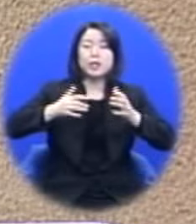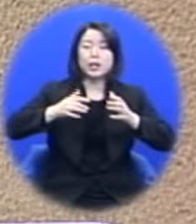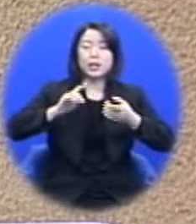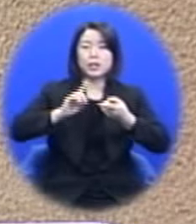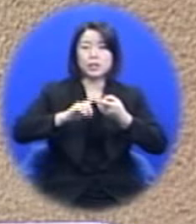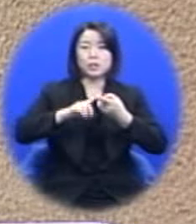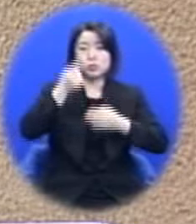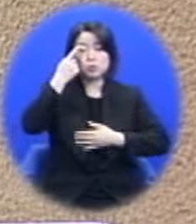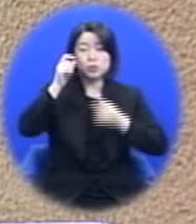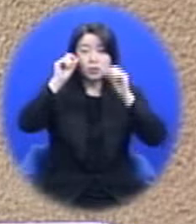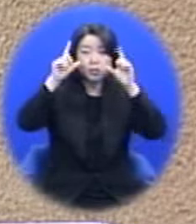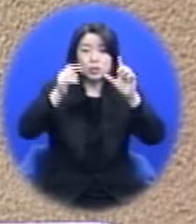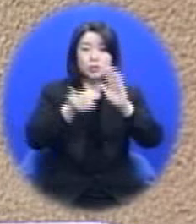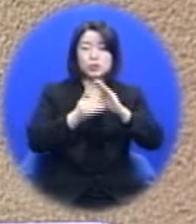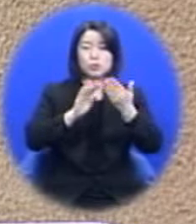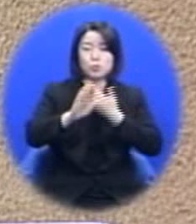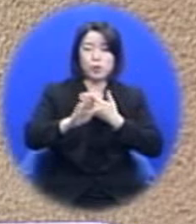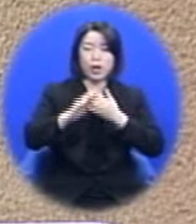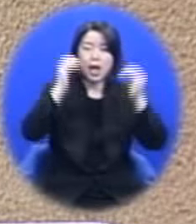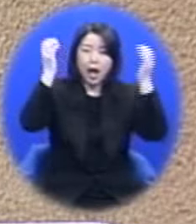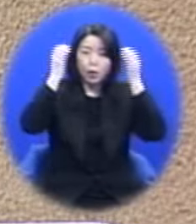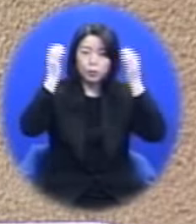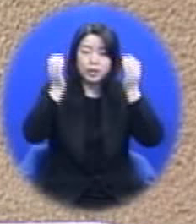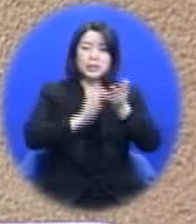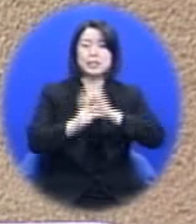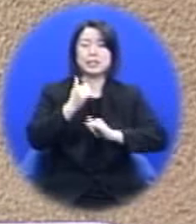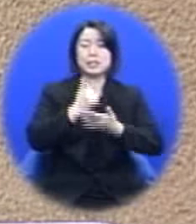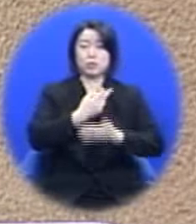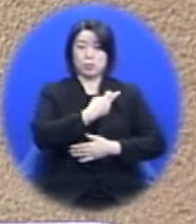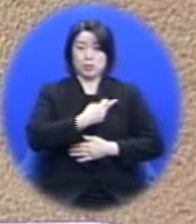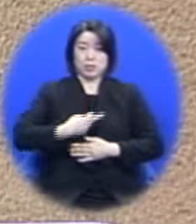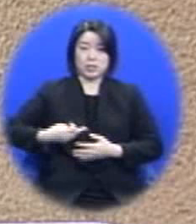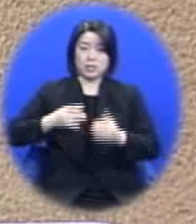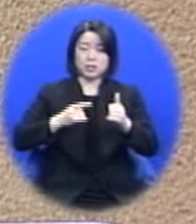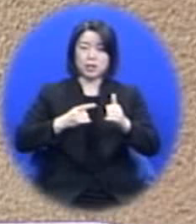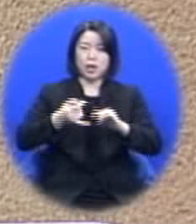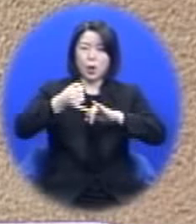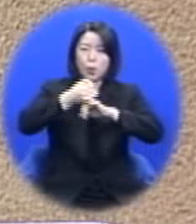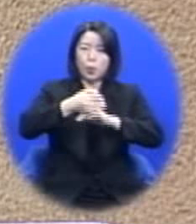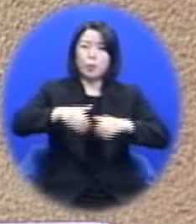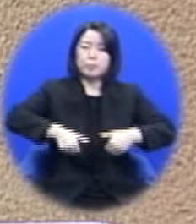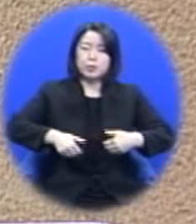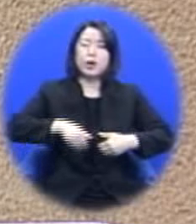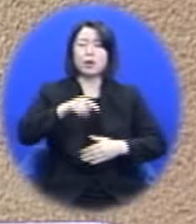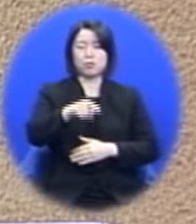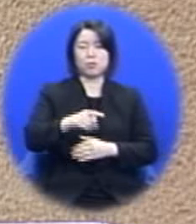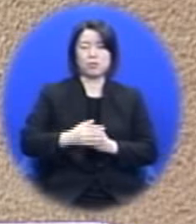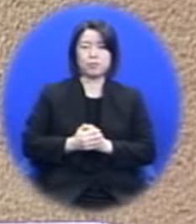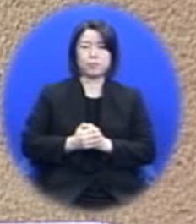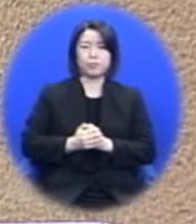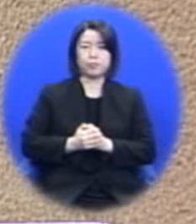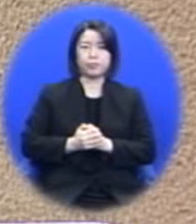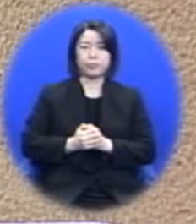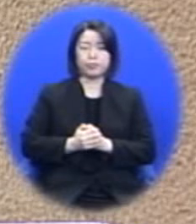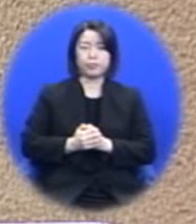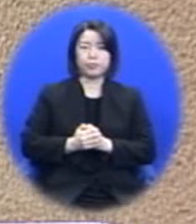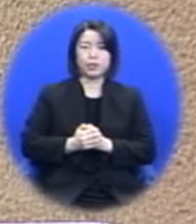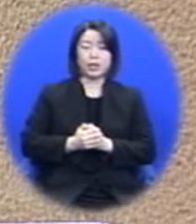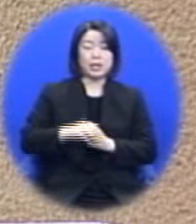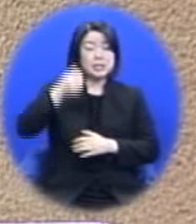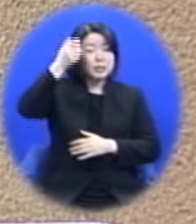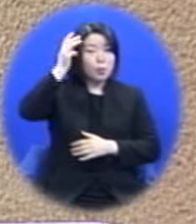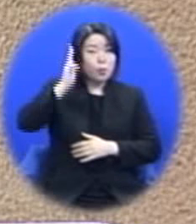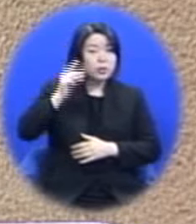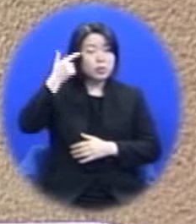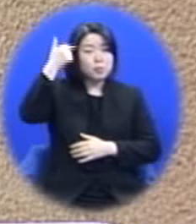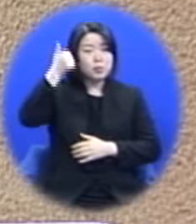나니까 고난은 예수님의 제자들에게 반드시 있어야 되는 것이었어요. 존 웨슬리